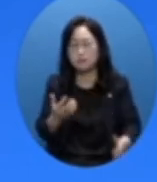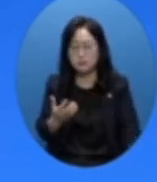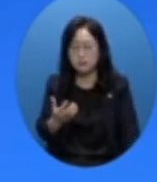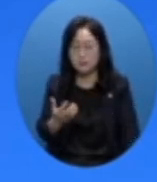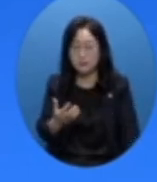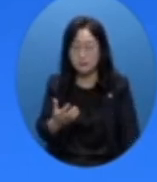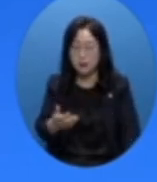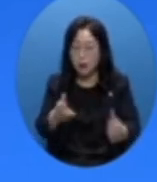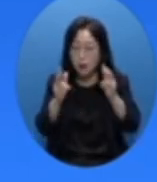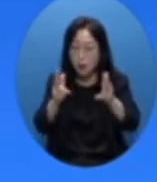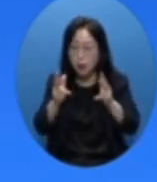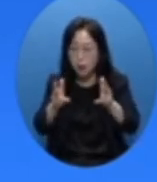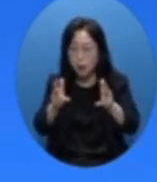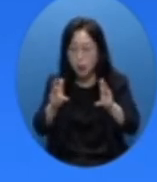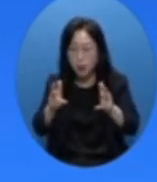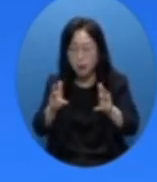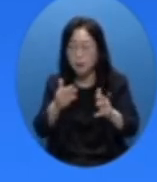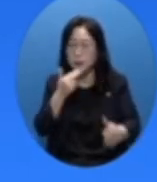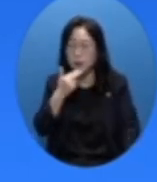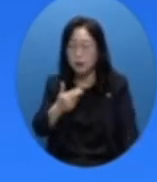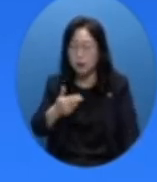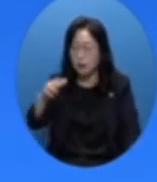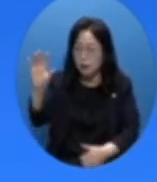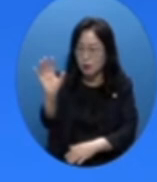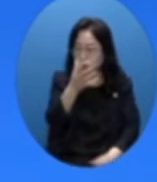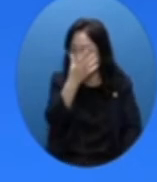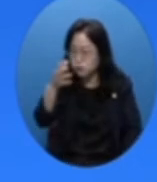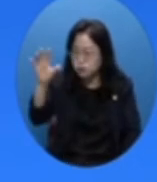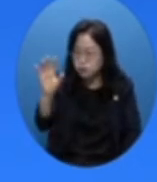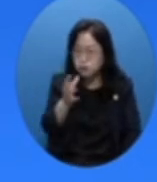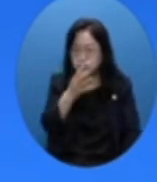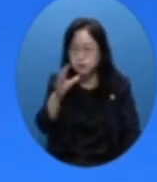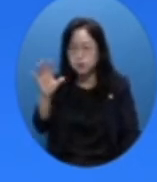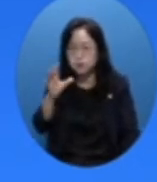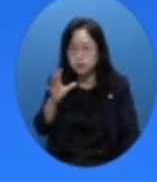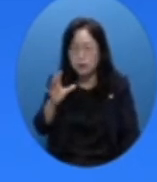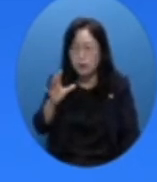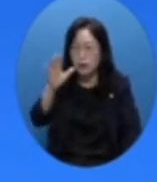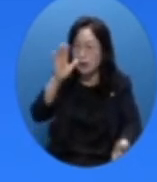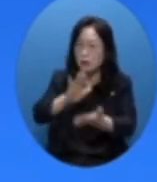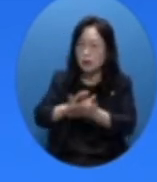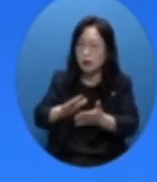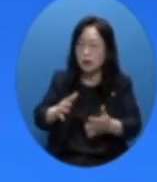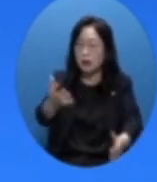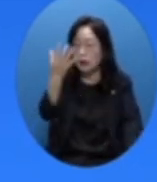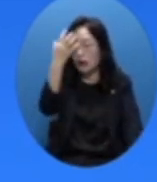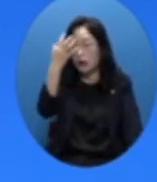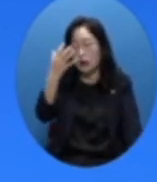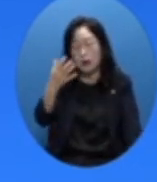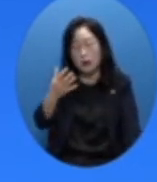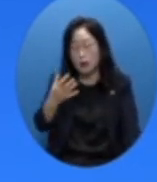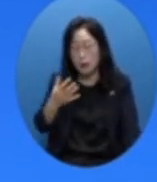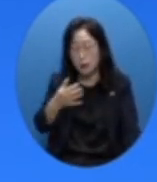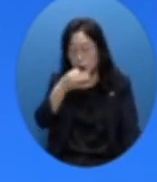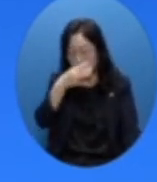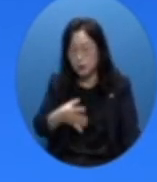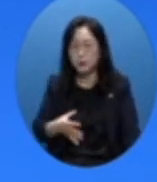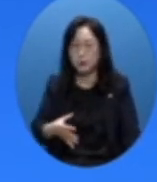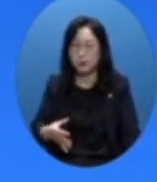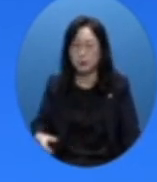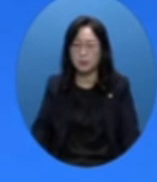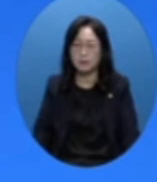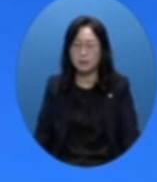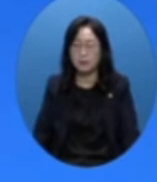에어컨도 없고 선보일 들어도 봄바람 안나오니까 이렇게 온